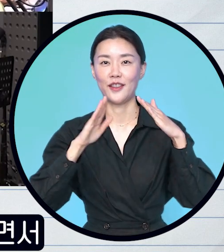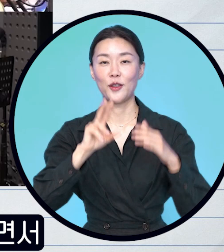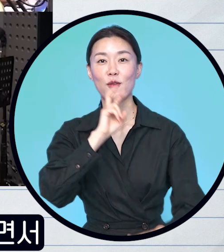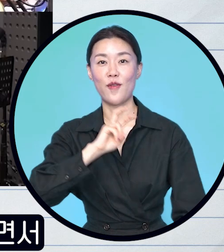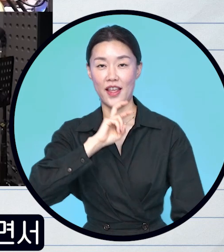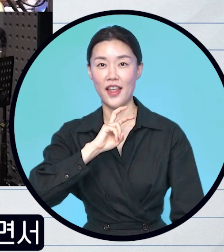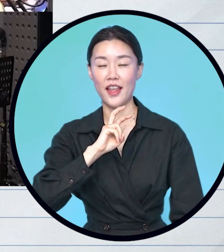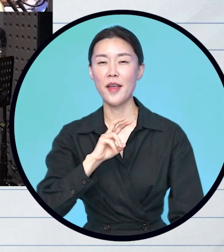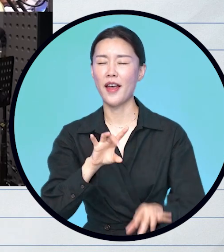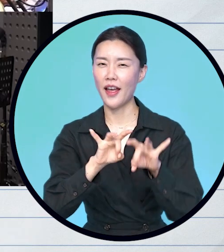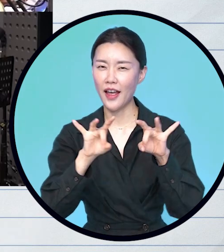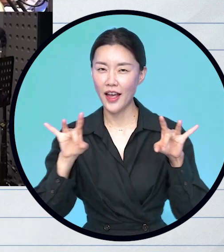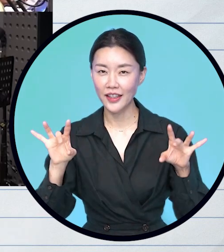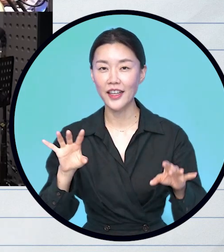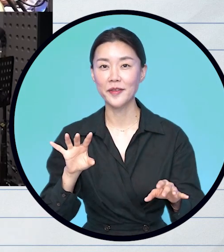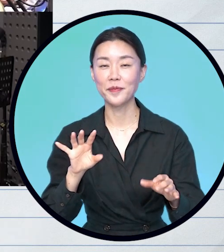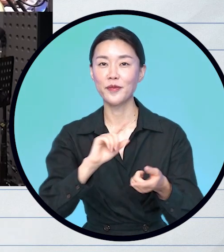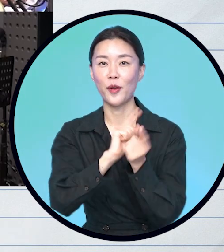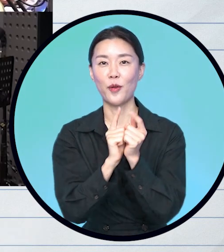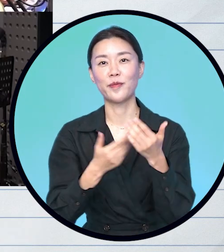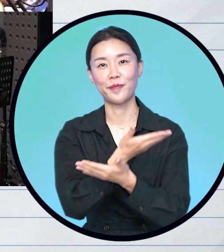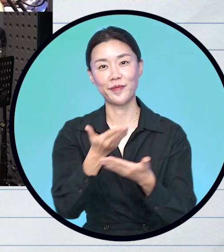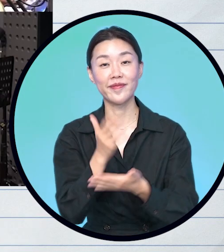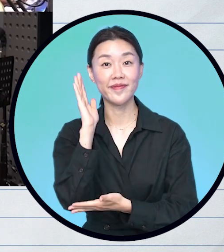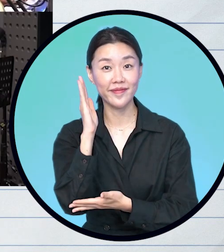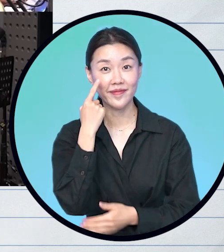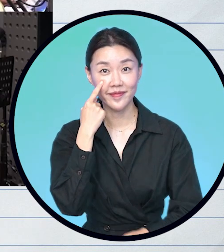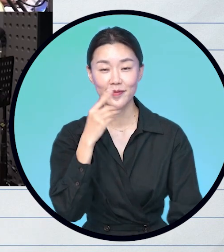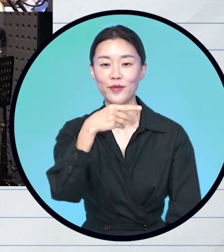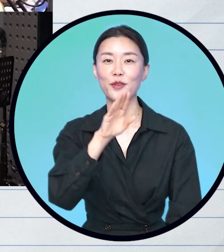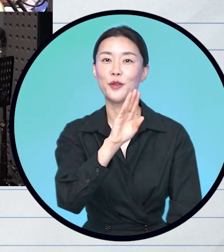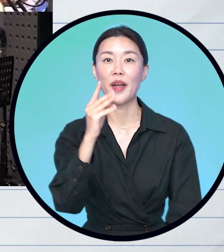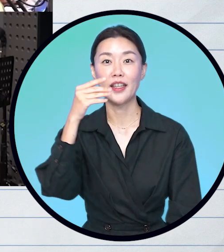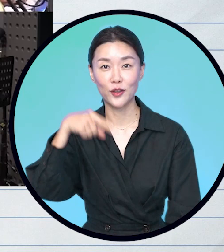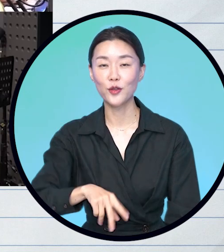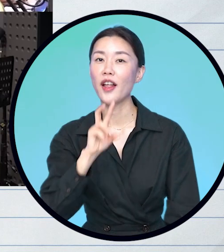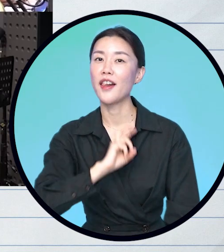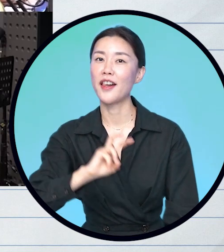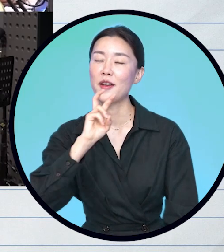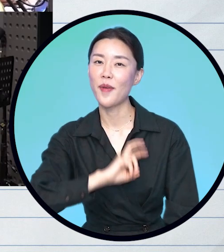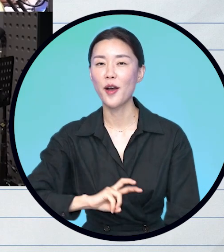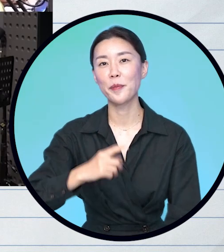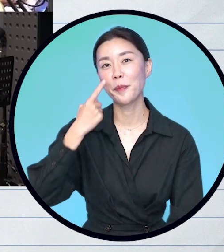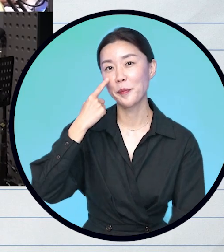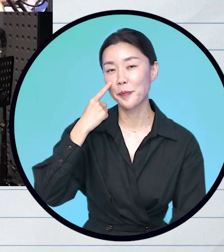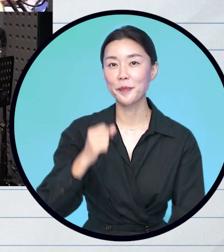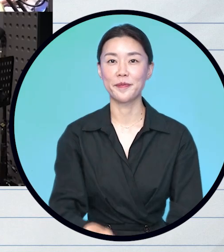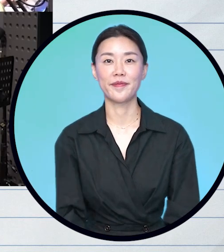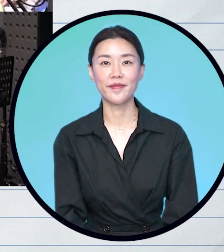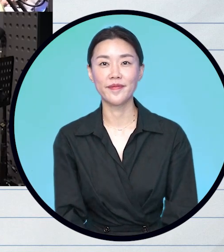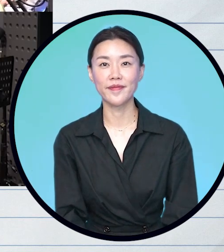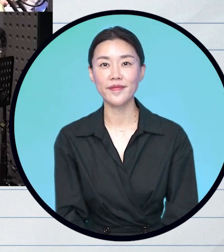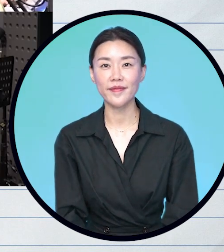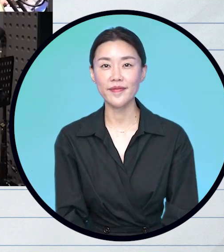수록곡들 하나하나 들으면서 이야기 나누는 시간 가져볼게요. 투모로우 바이 투게더의 앨범 트랙 털기. 예.